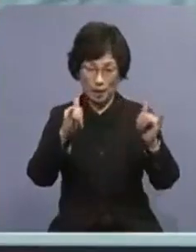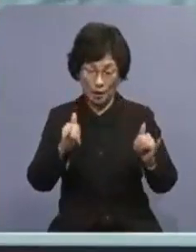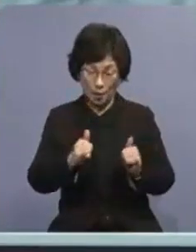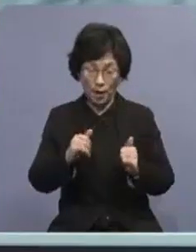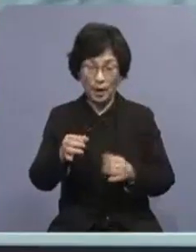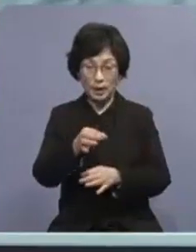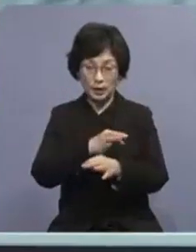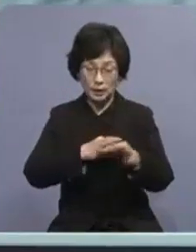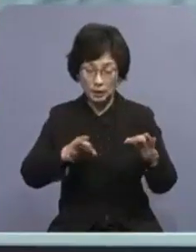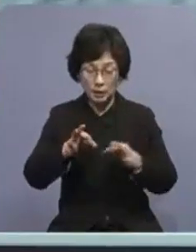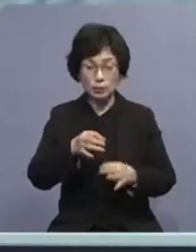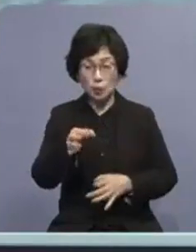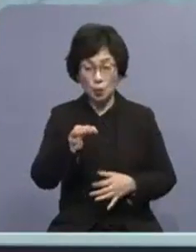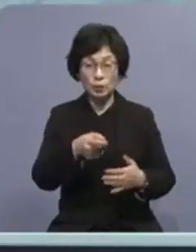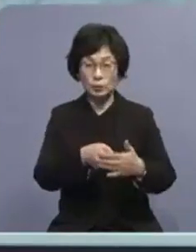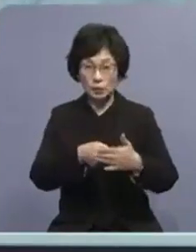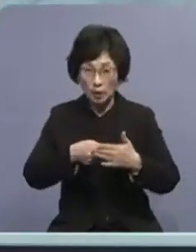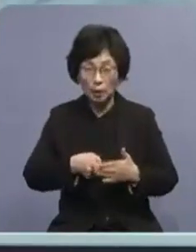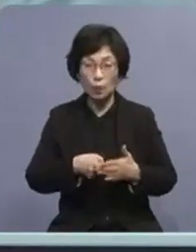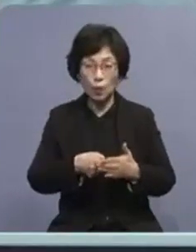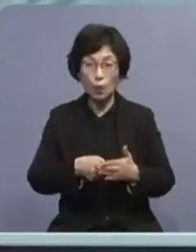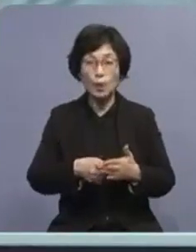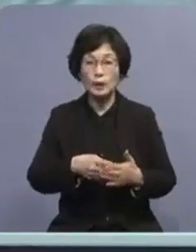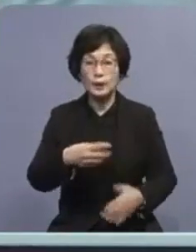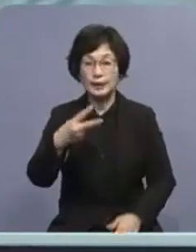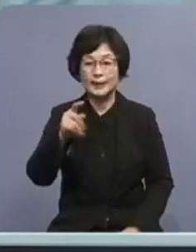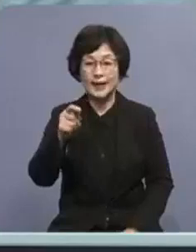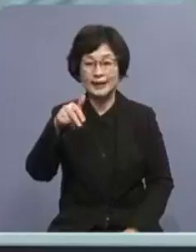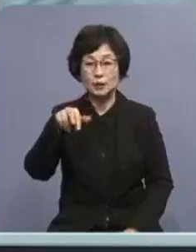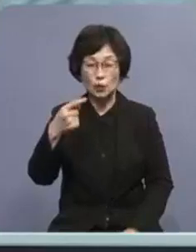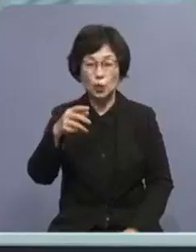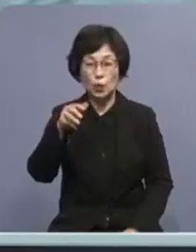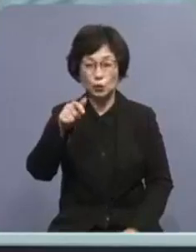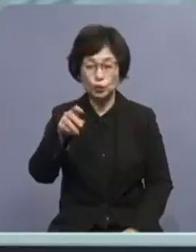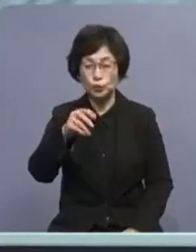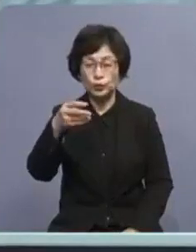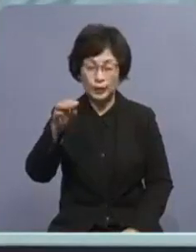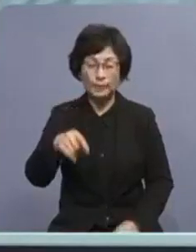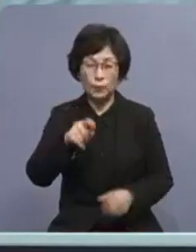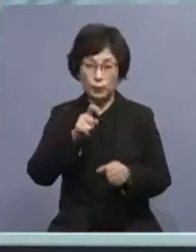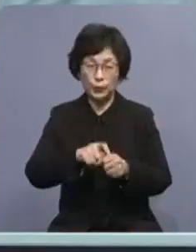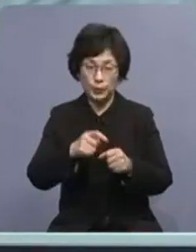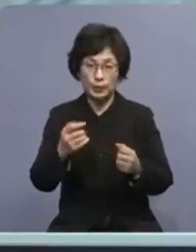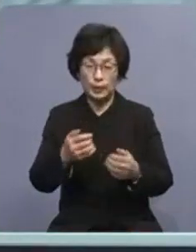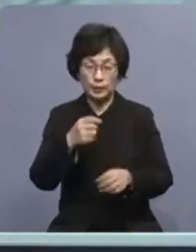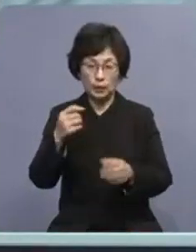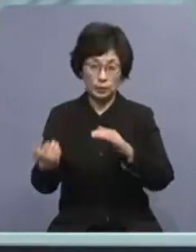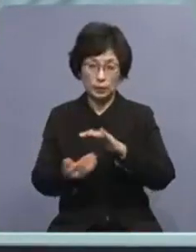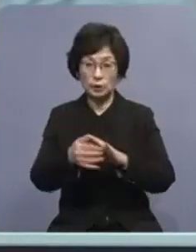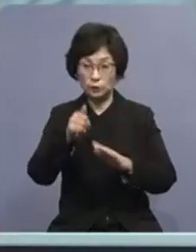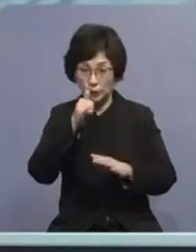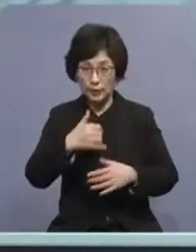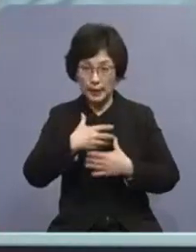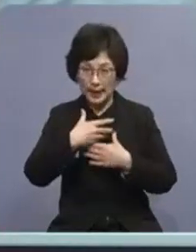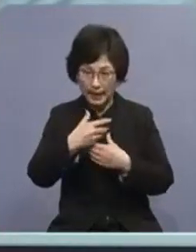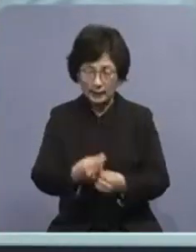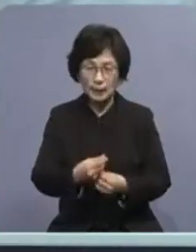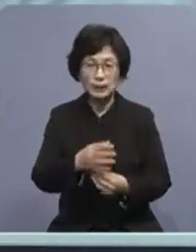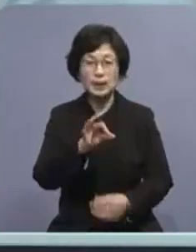비용을 줄이고 2050년 탄소중립 목표를 달성할 수 있는 안정적이고 균형잡힌 에너지 공급기반을